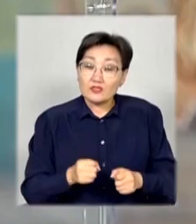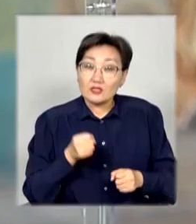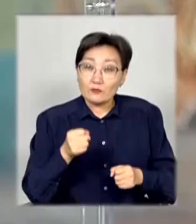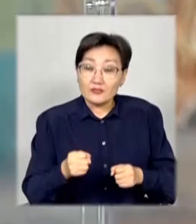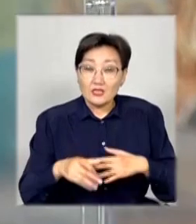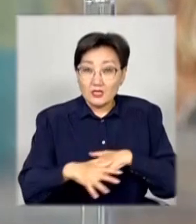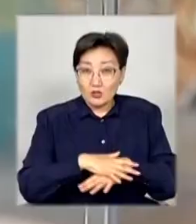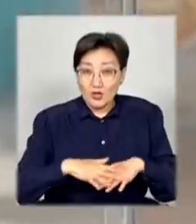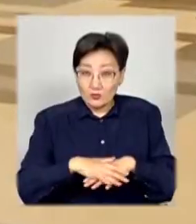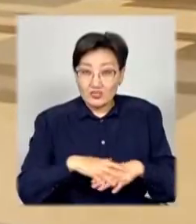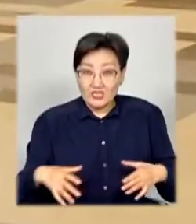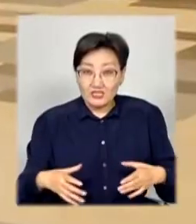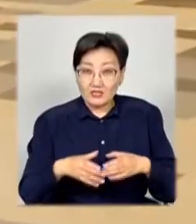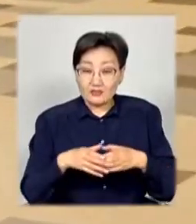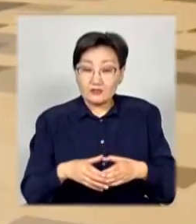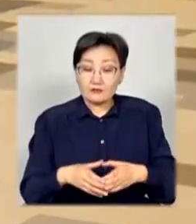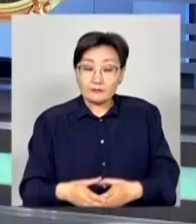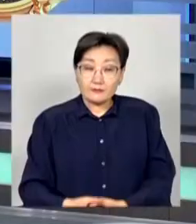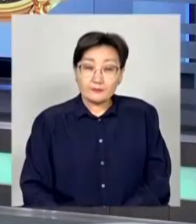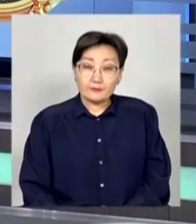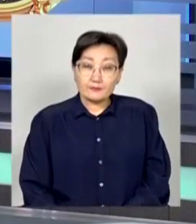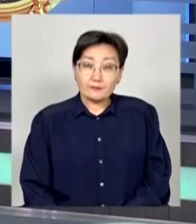Народная коалиция.